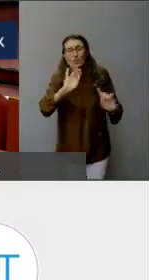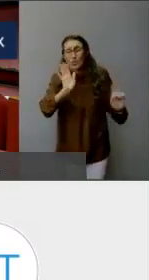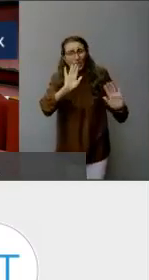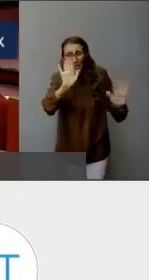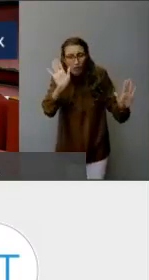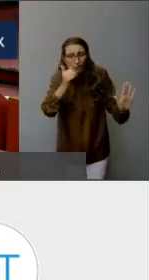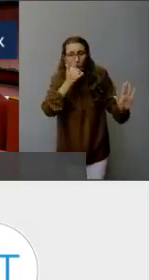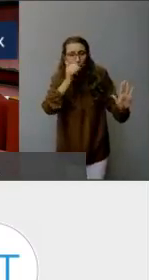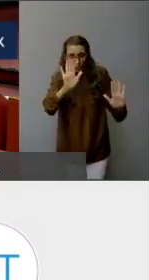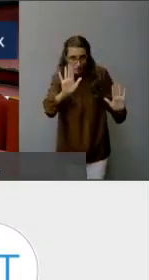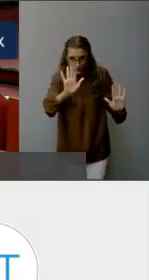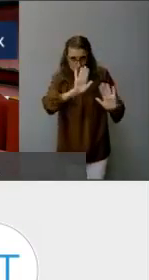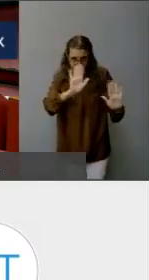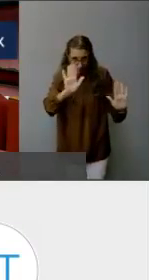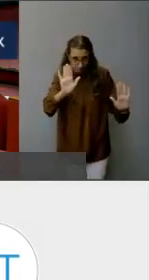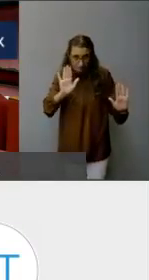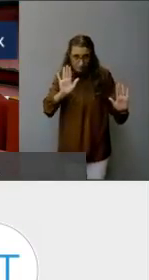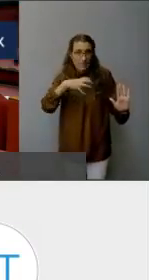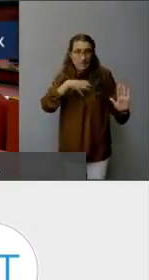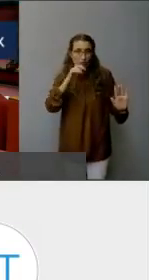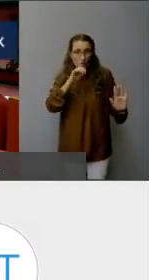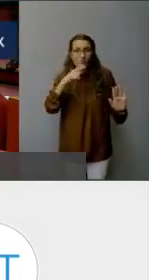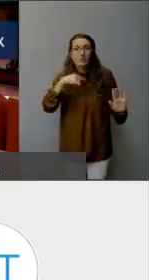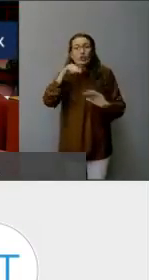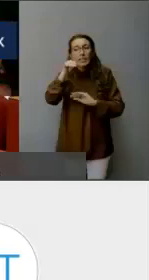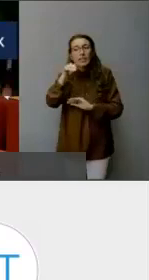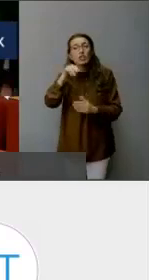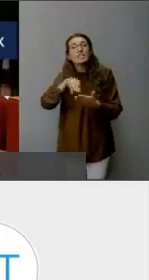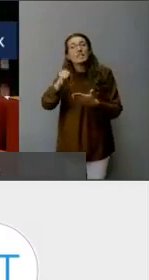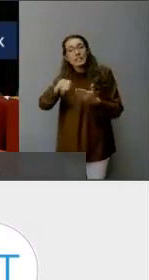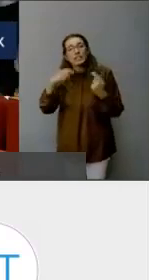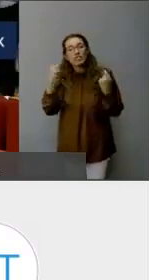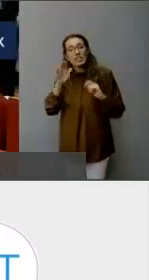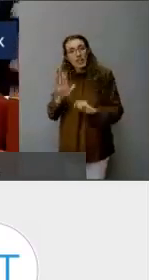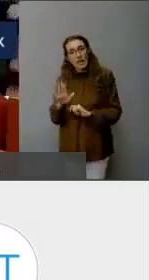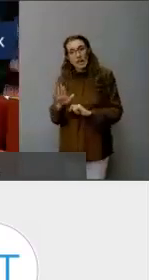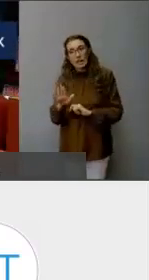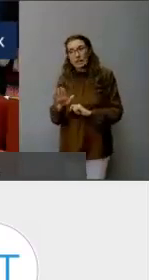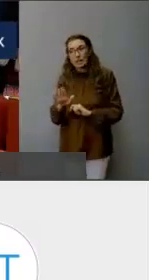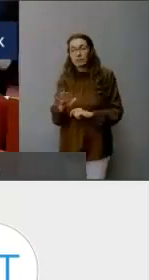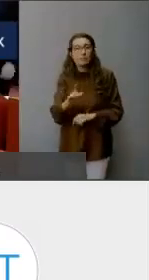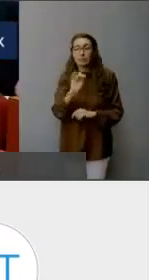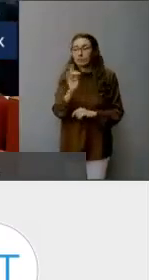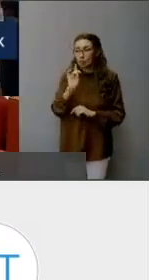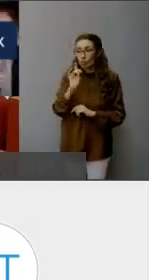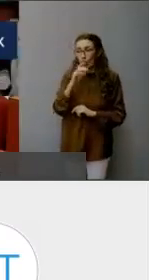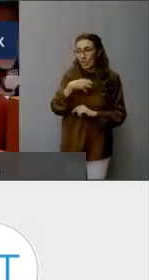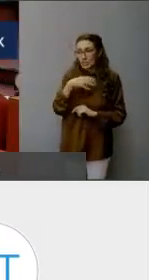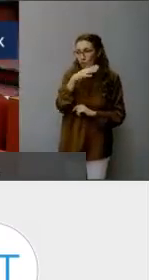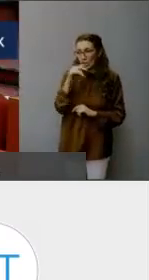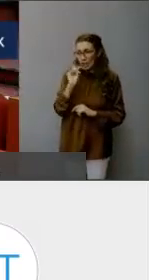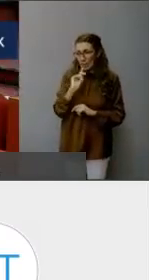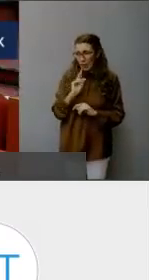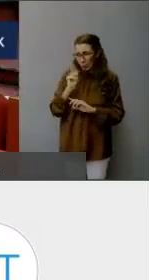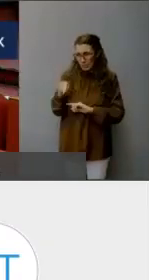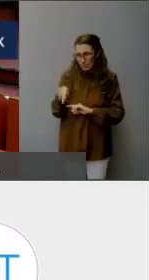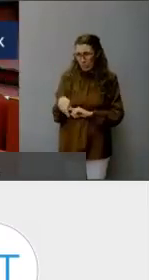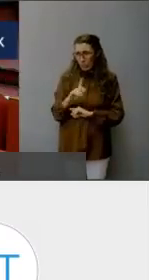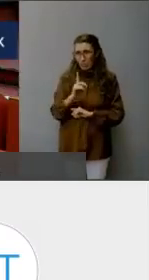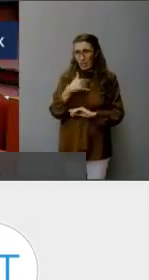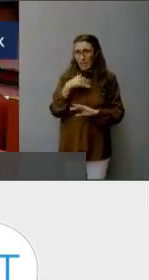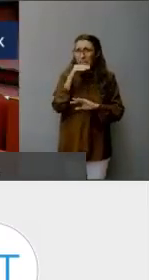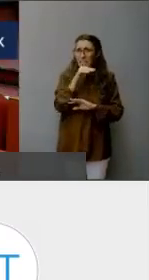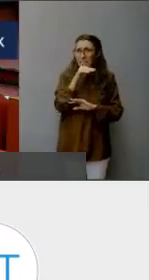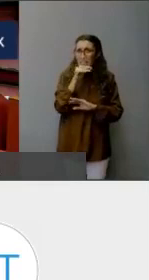viscusi è presidente io chiedo che sia la segreteria e non stavo chiamando l'assessore per il congresso perché data stanno chiedendo se